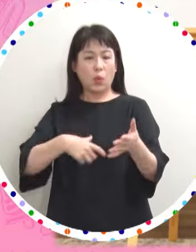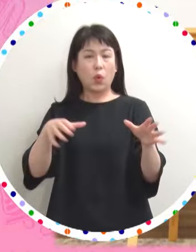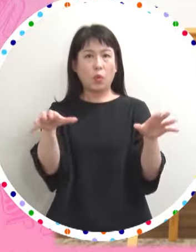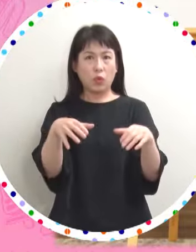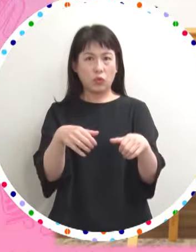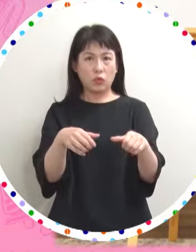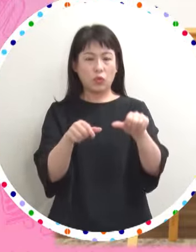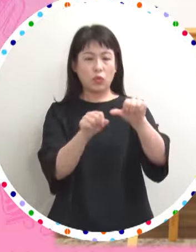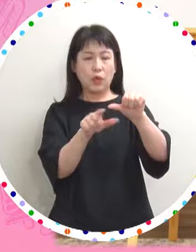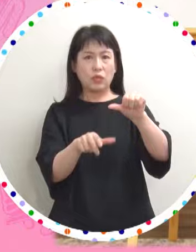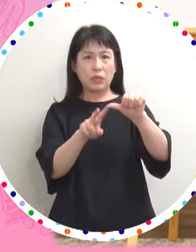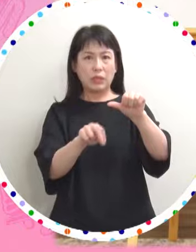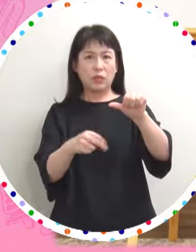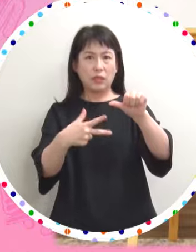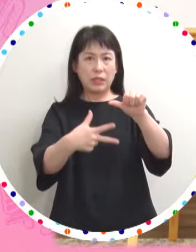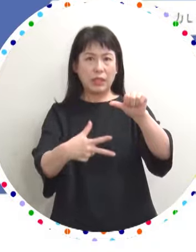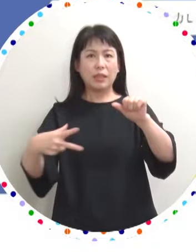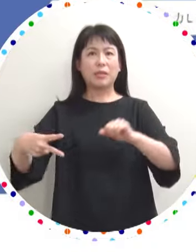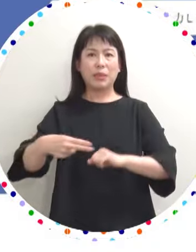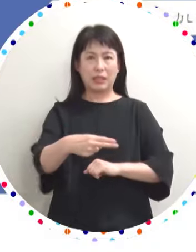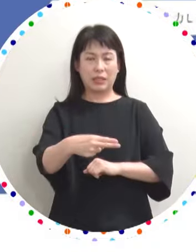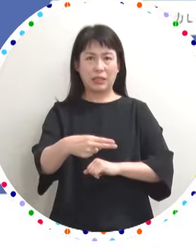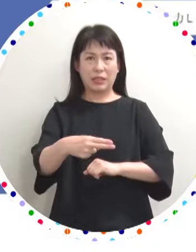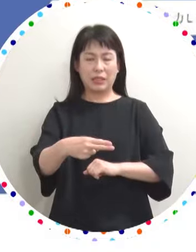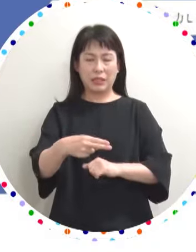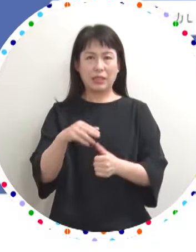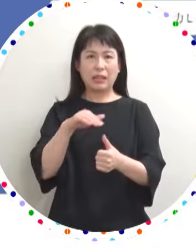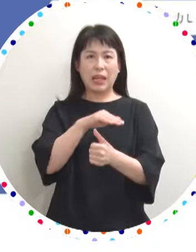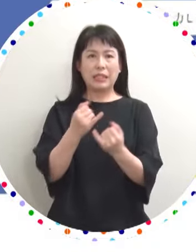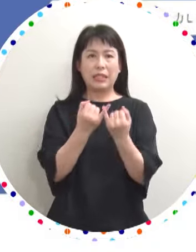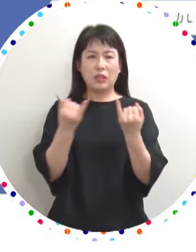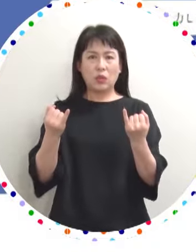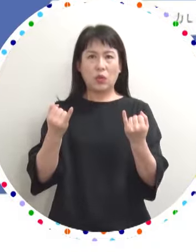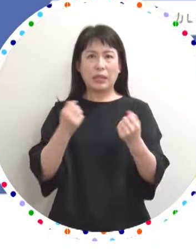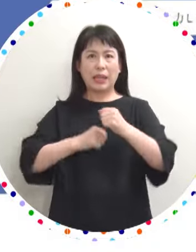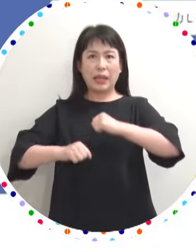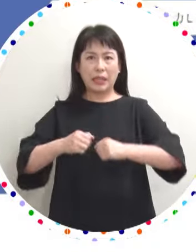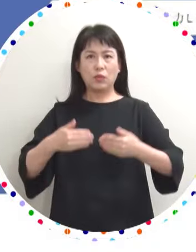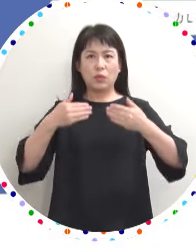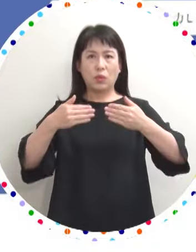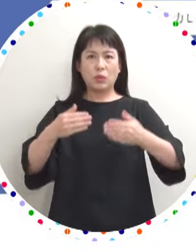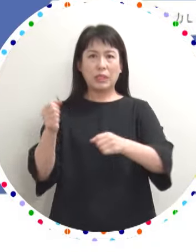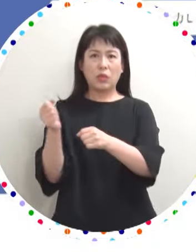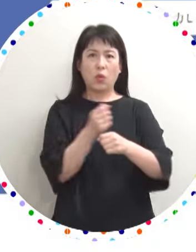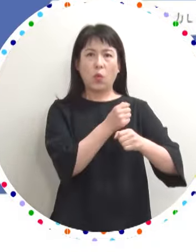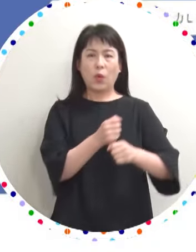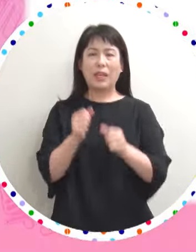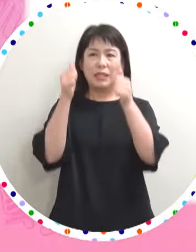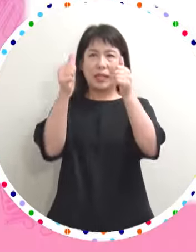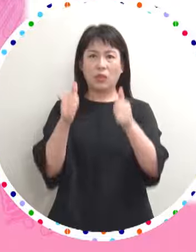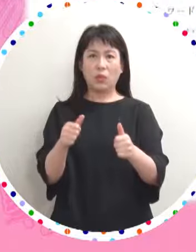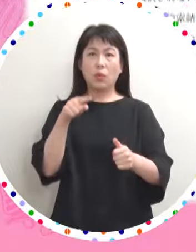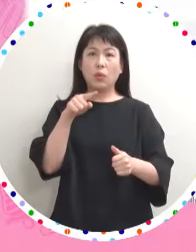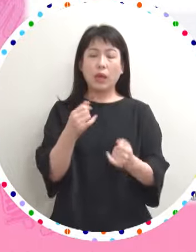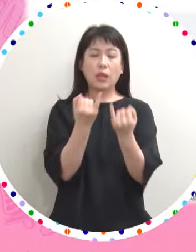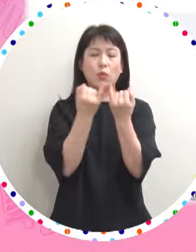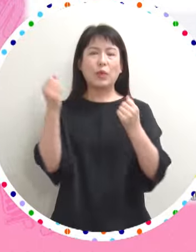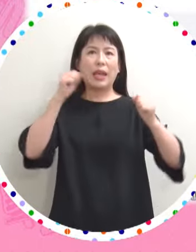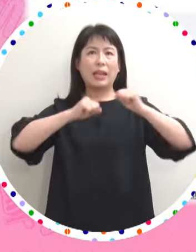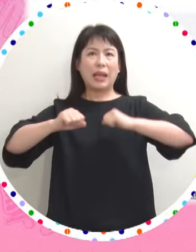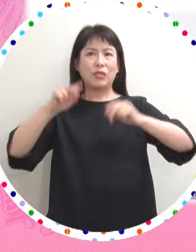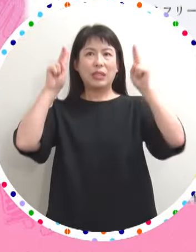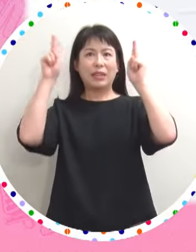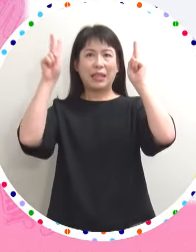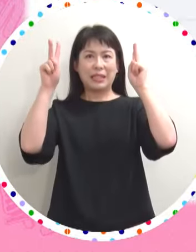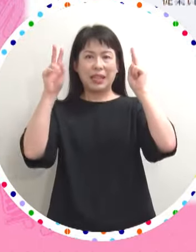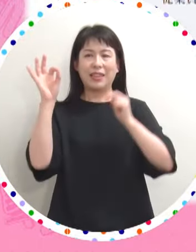27日まで募集中です。また愛知女性の活躍促進応援サイトでは女性の活躍に取り組んでい